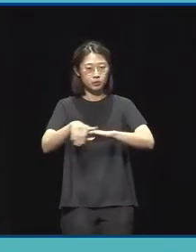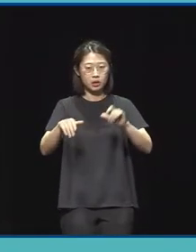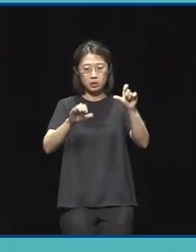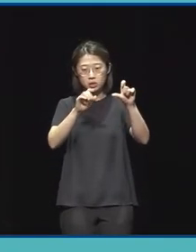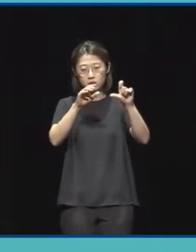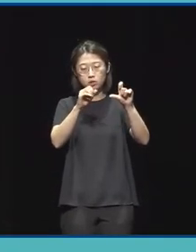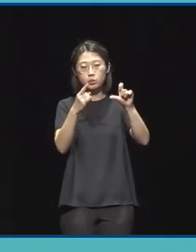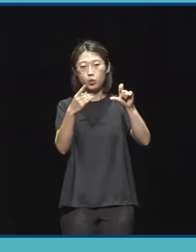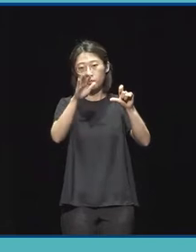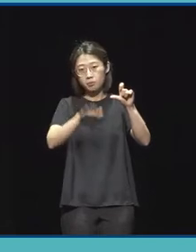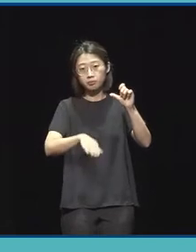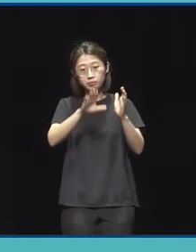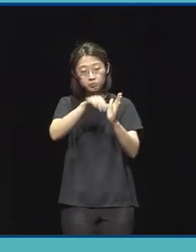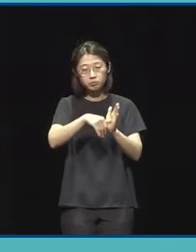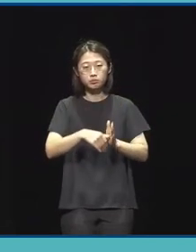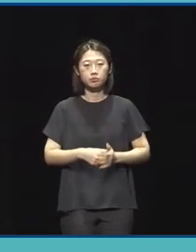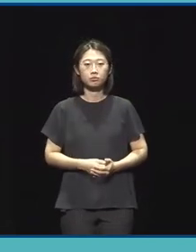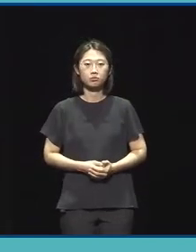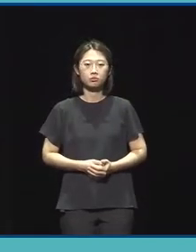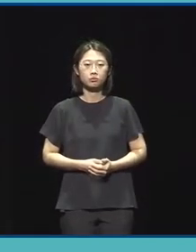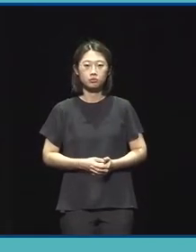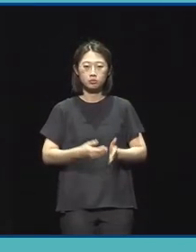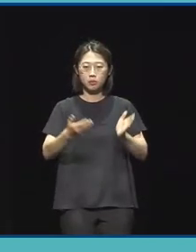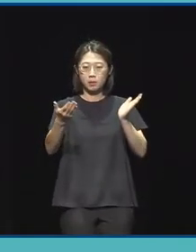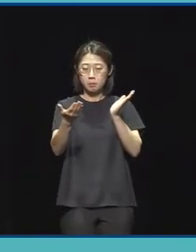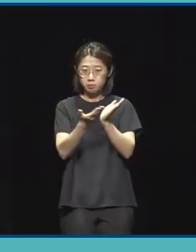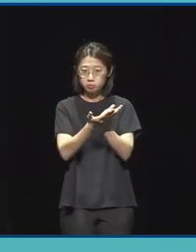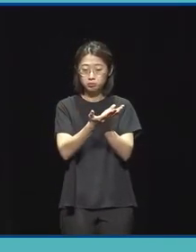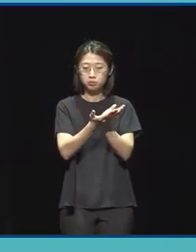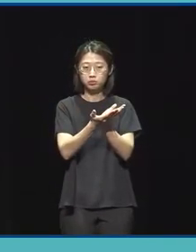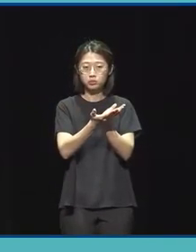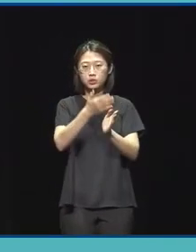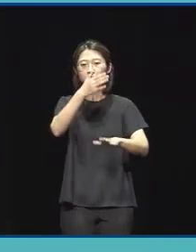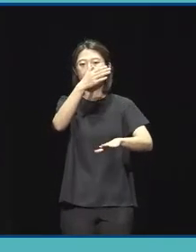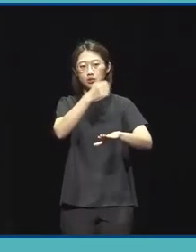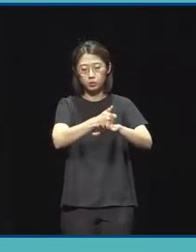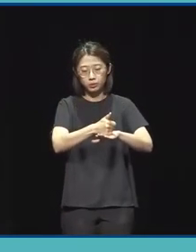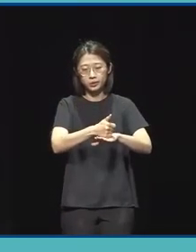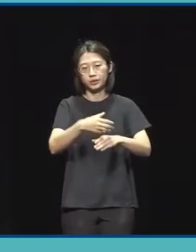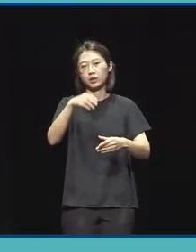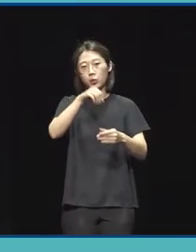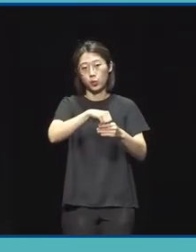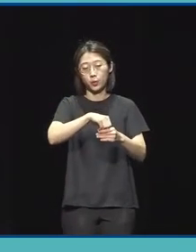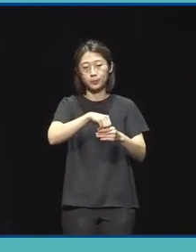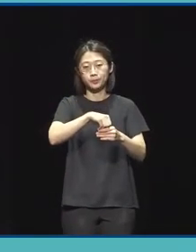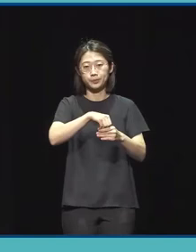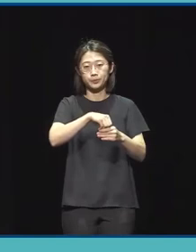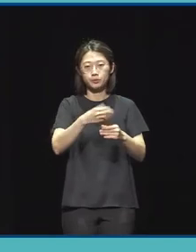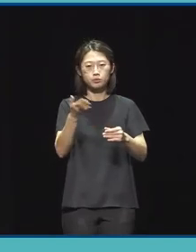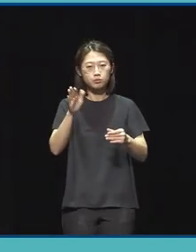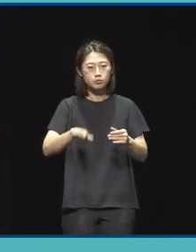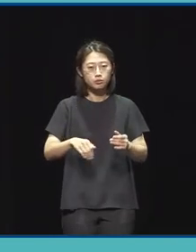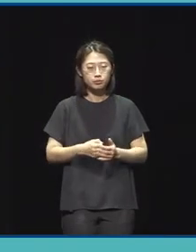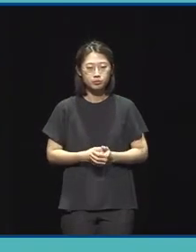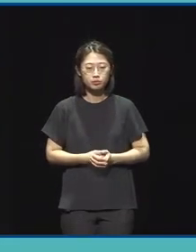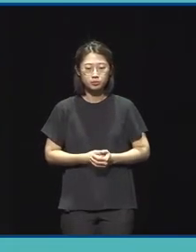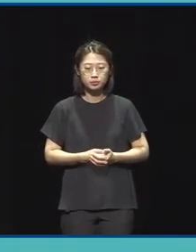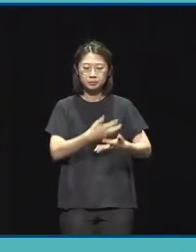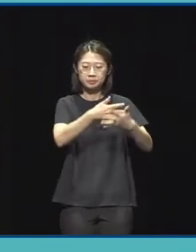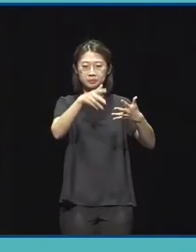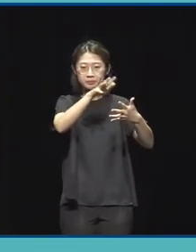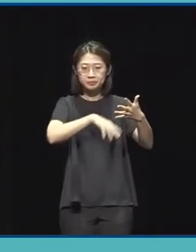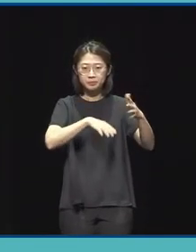같은 경우는 일단은 그 매칭된 결과를 좀 저희가 적용을 하되 고모 요강이 나와 있듯이